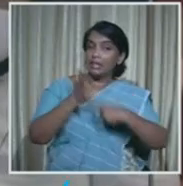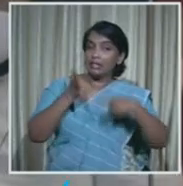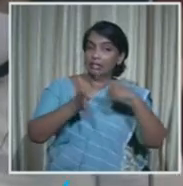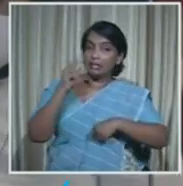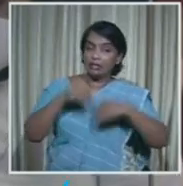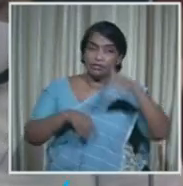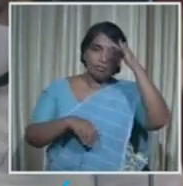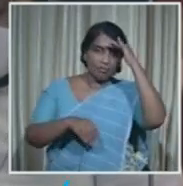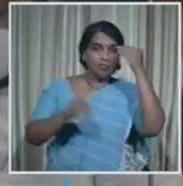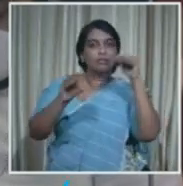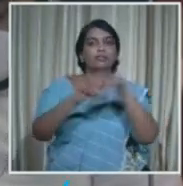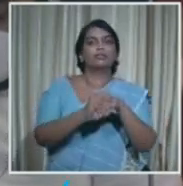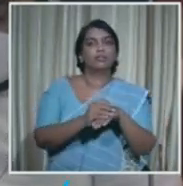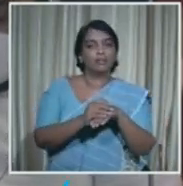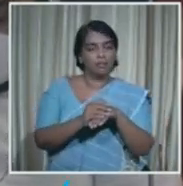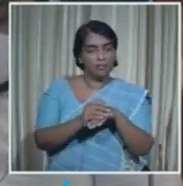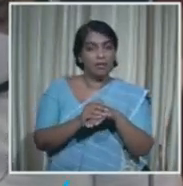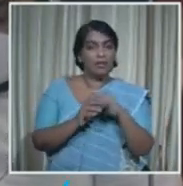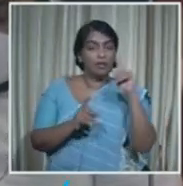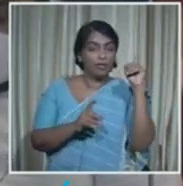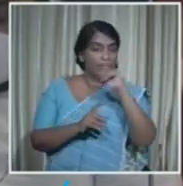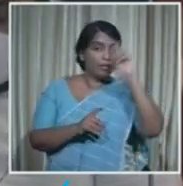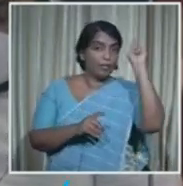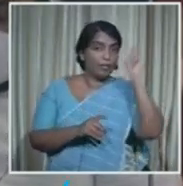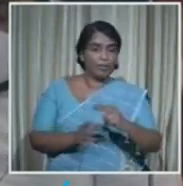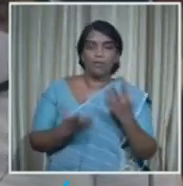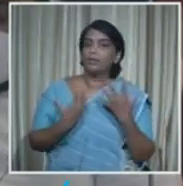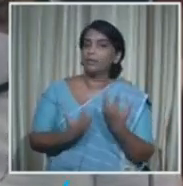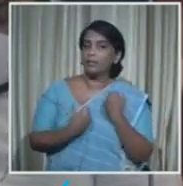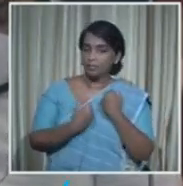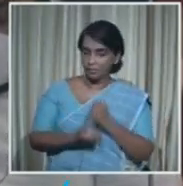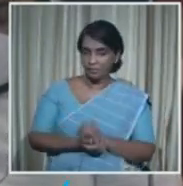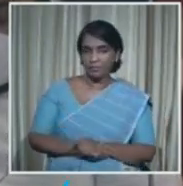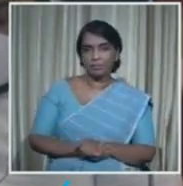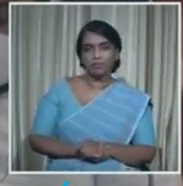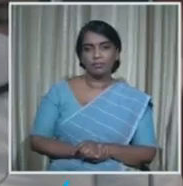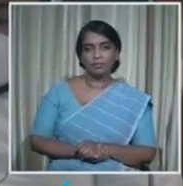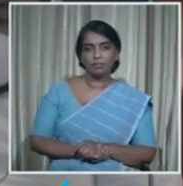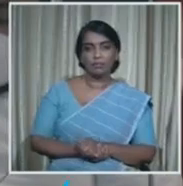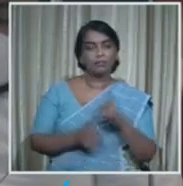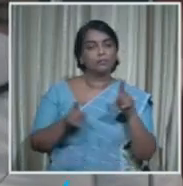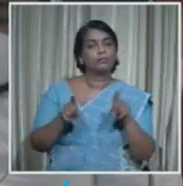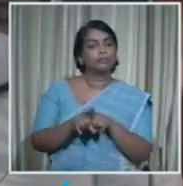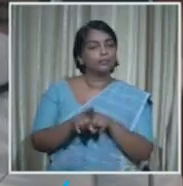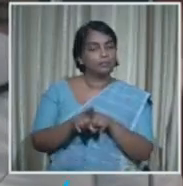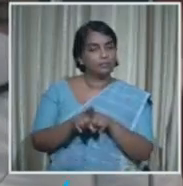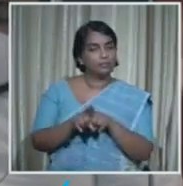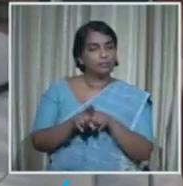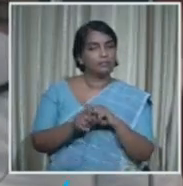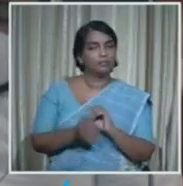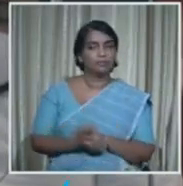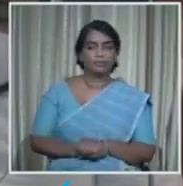නායකත්වයේ දීලා පළවෙනි ජයග්‍රහණය කළා. ඒ වගේම